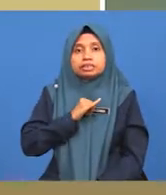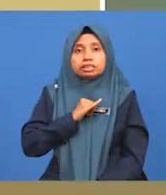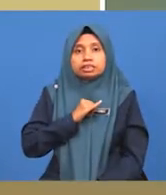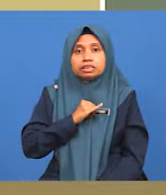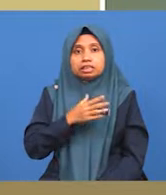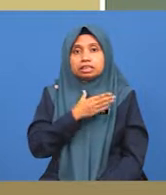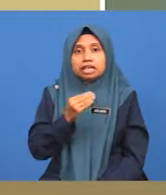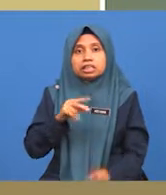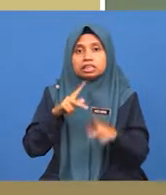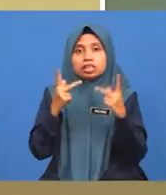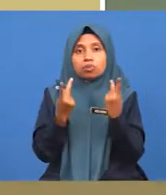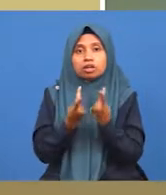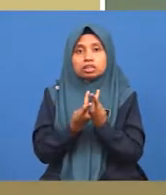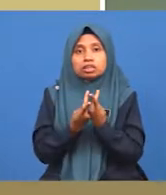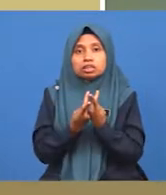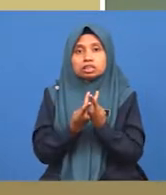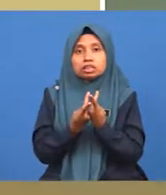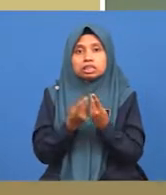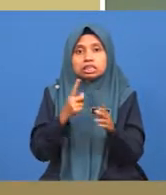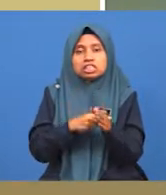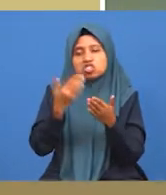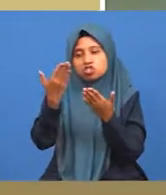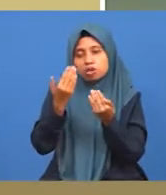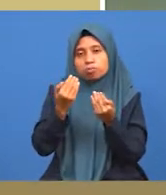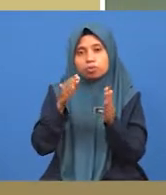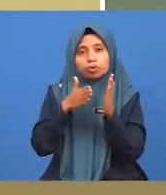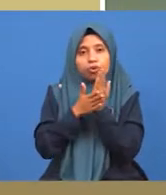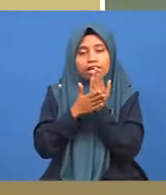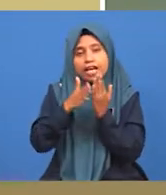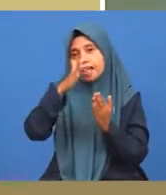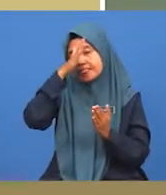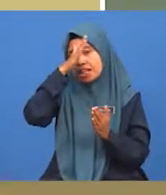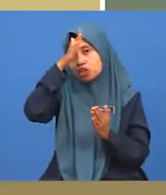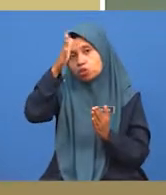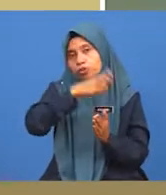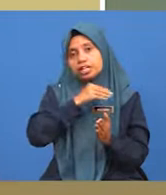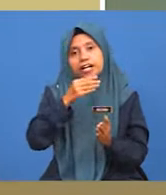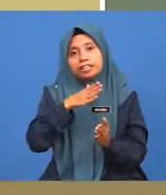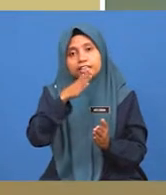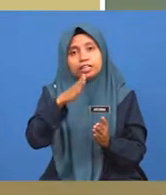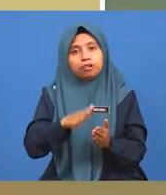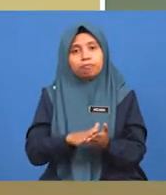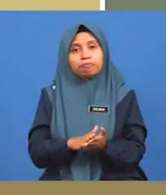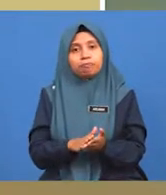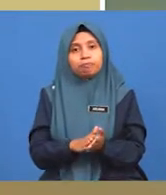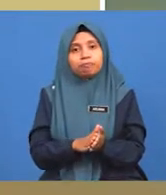Saya dan keluarga disambut oleh datuk dan nenek.